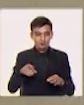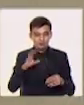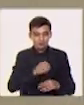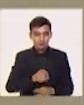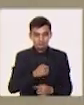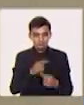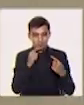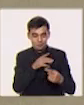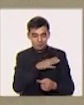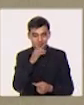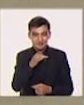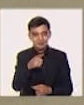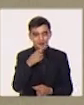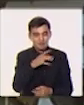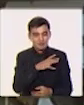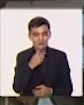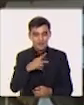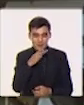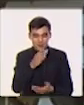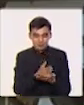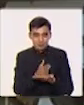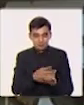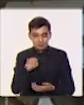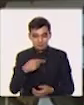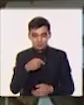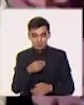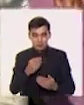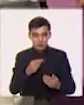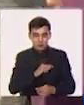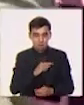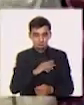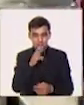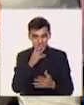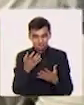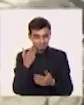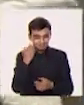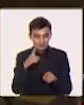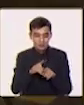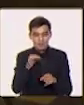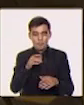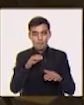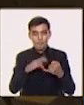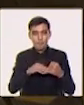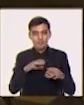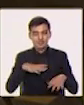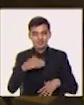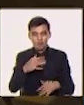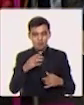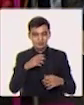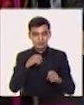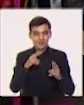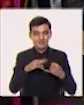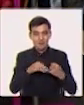бас көтерді. Айтуларынша, 20 жылдан бері нандарын тауып отырған базар жері кенеттен жер комиссиясының шешімімен